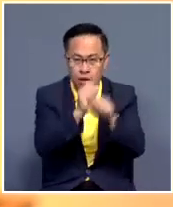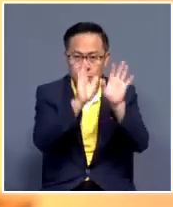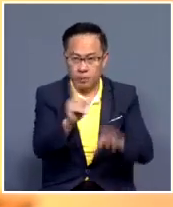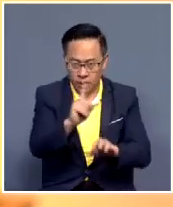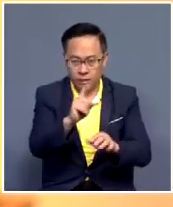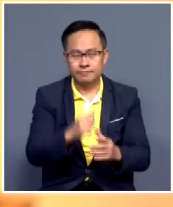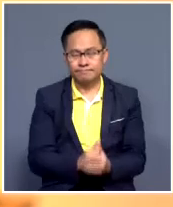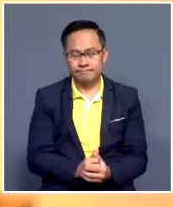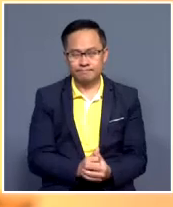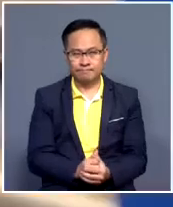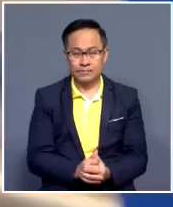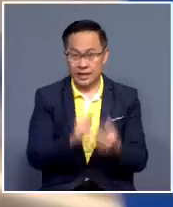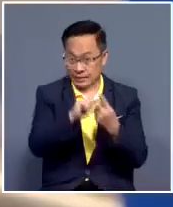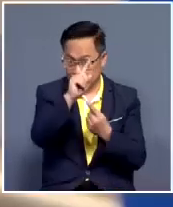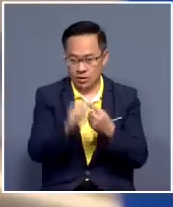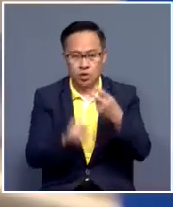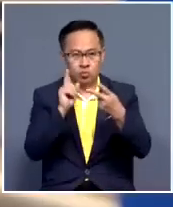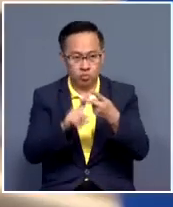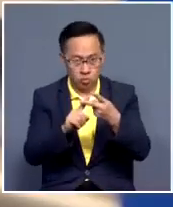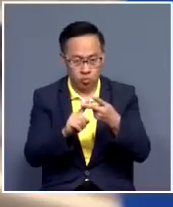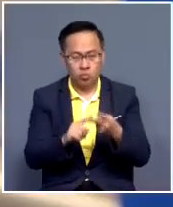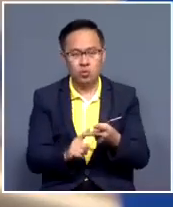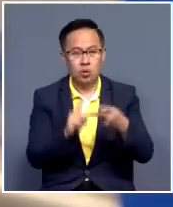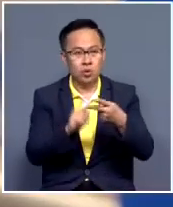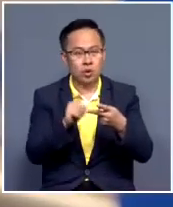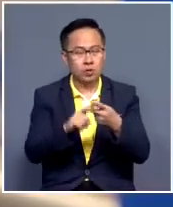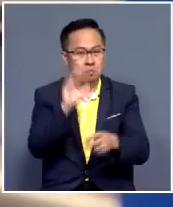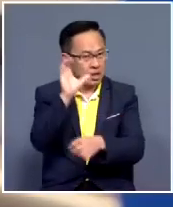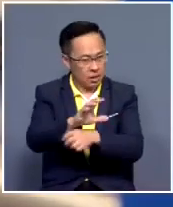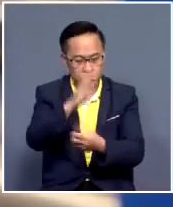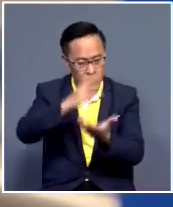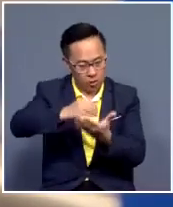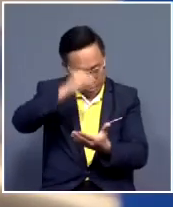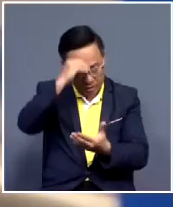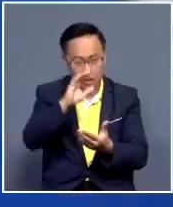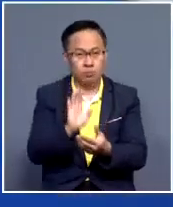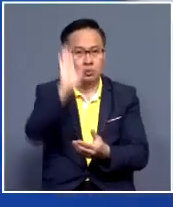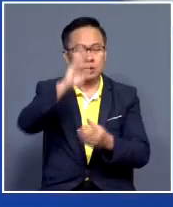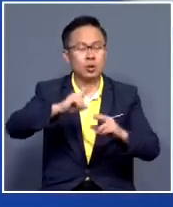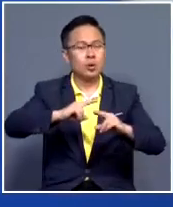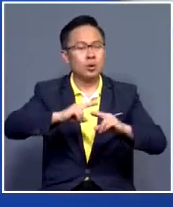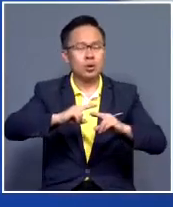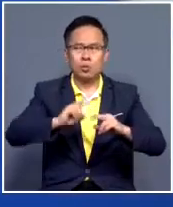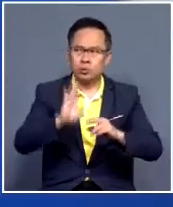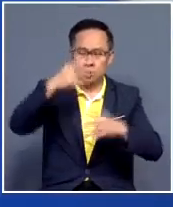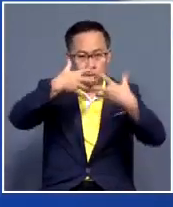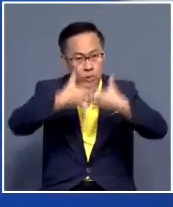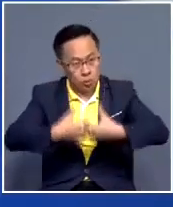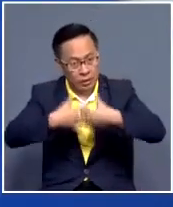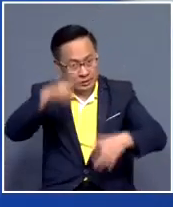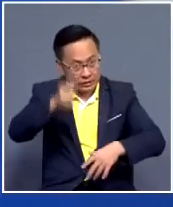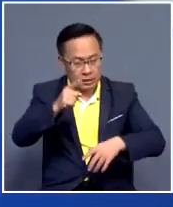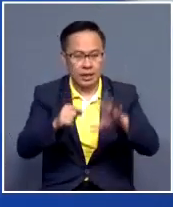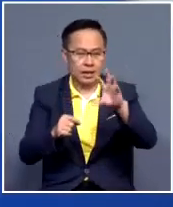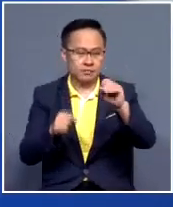อันที่สองเราบังคับว่าจะต้องไปเรียนในสถานประกอบการเนี่ยไม่ต่ำกว่า 50% ของเวลาและตอนนี้เราบังคับว่า